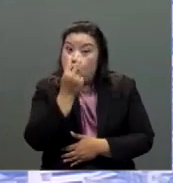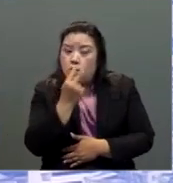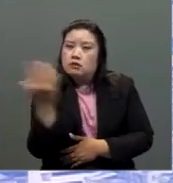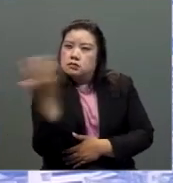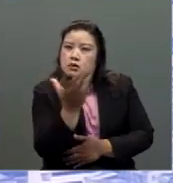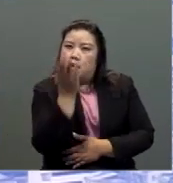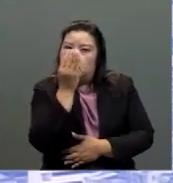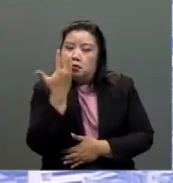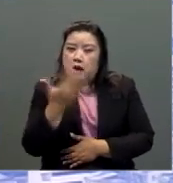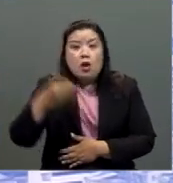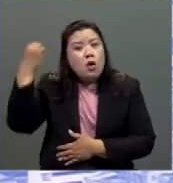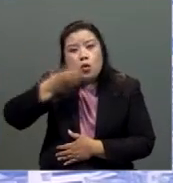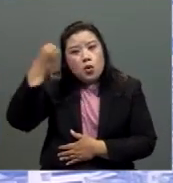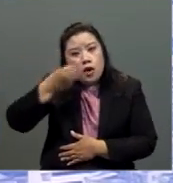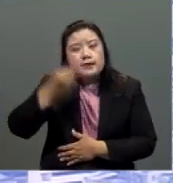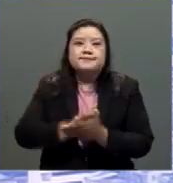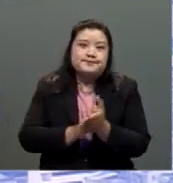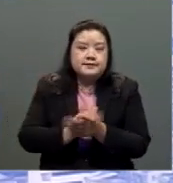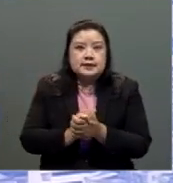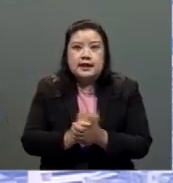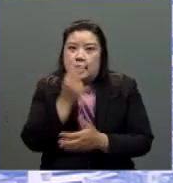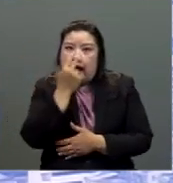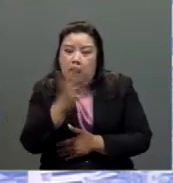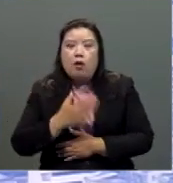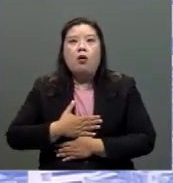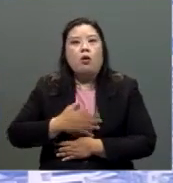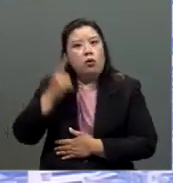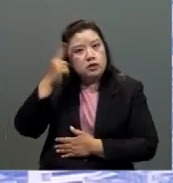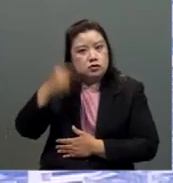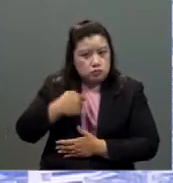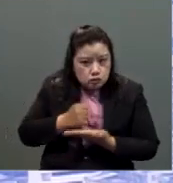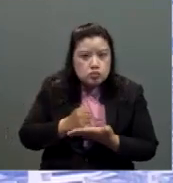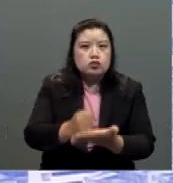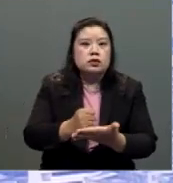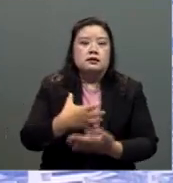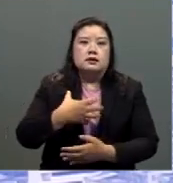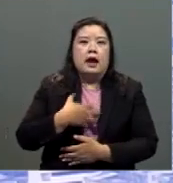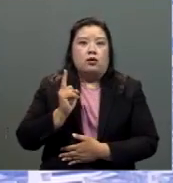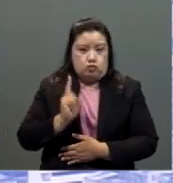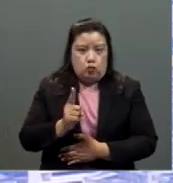มีเรื่องใดสิ่งใดที่ท่านจะช่วยได้ช่วยจังหวัดท่านได้ท่านก็ช่วยนะครับ